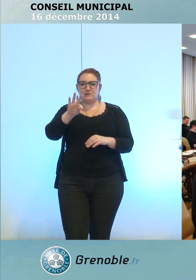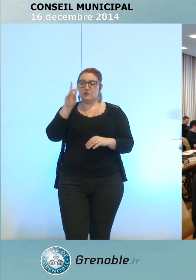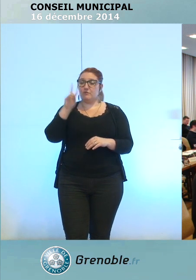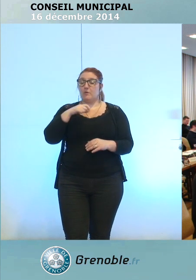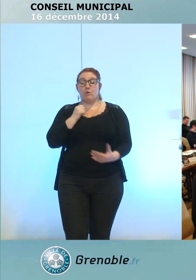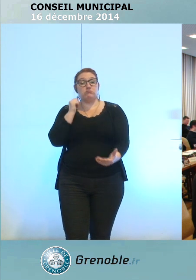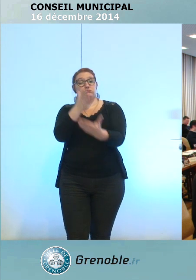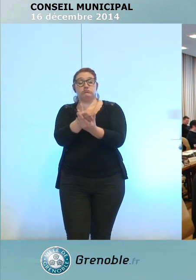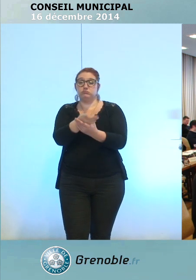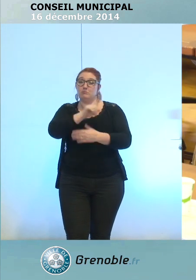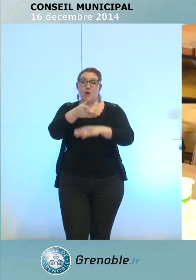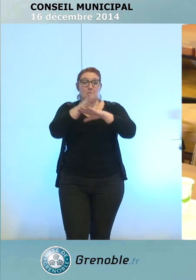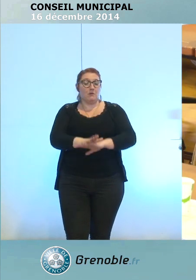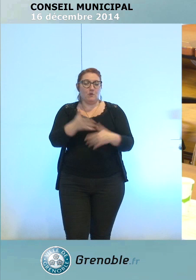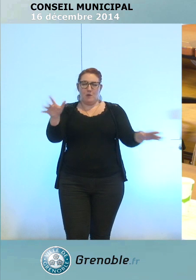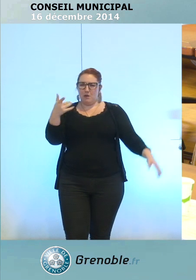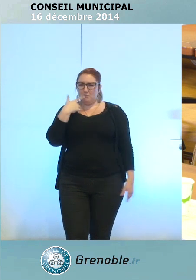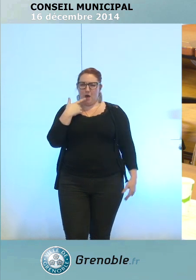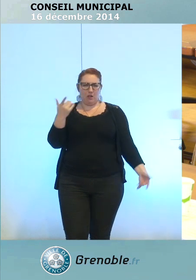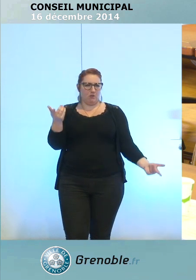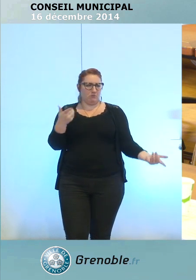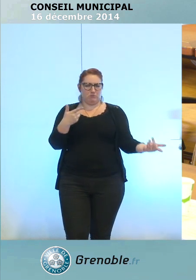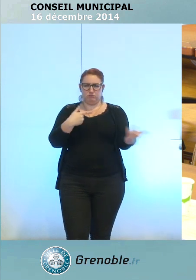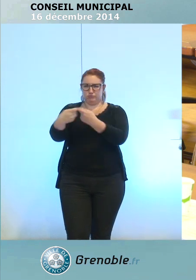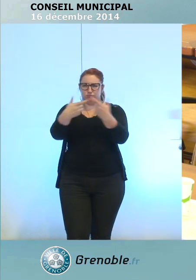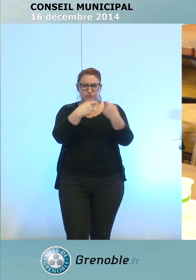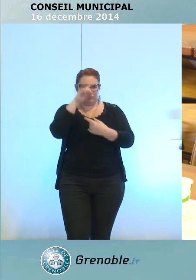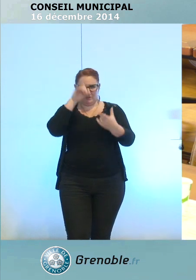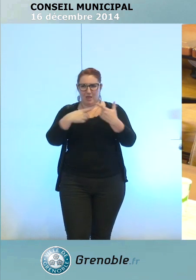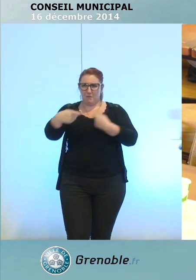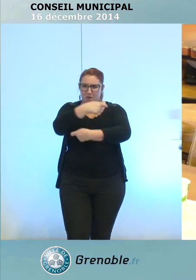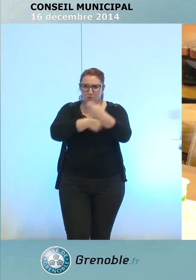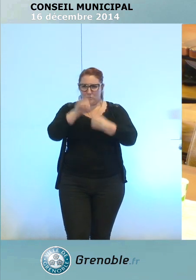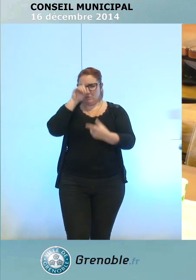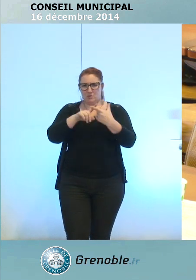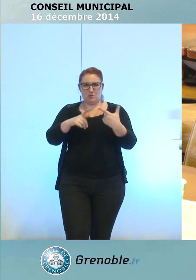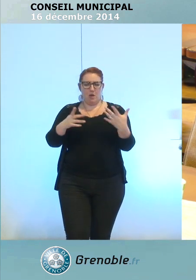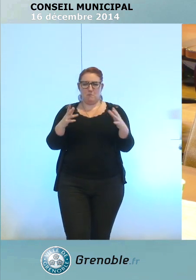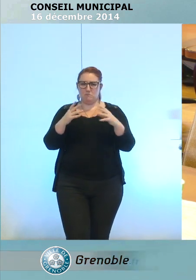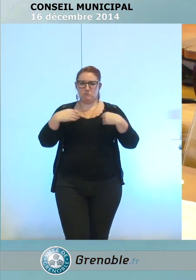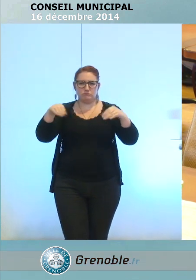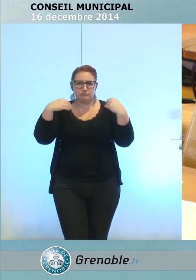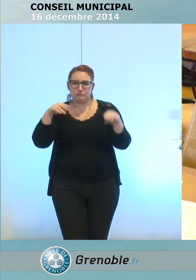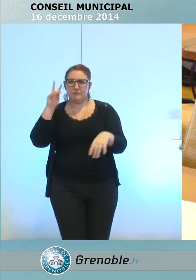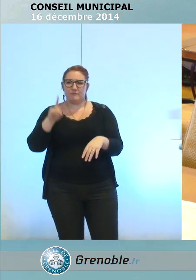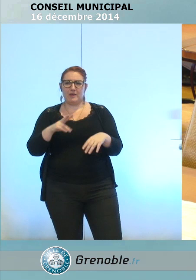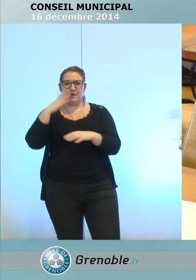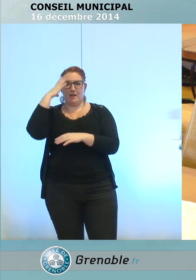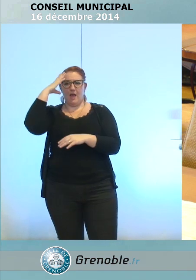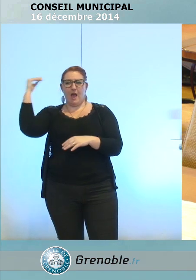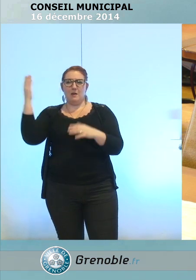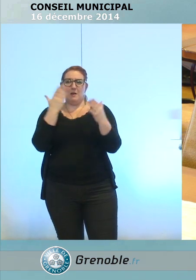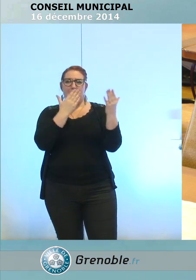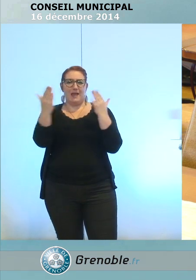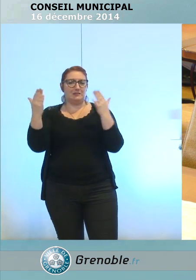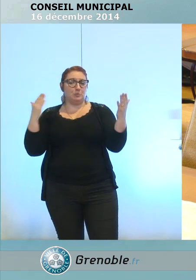de contevérité circulé sur le commerce et l'économie ALP Expo se trouve se